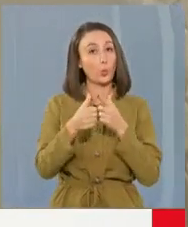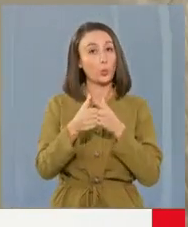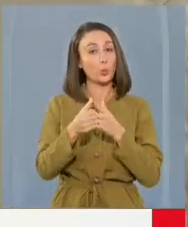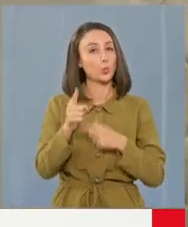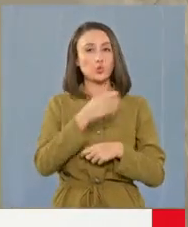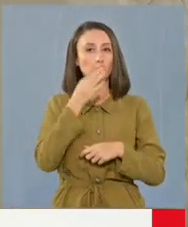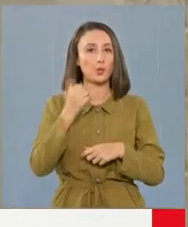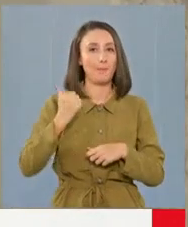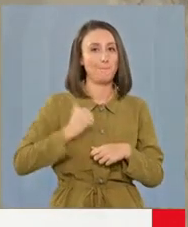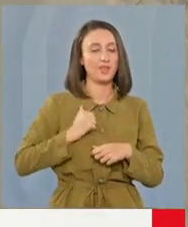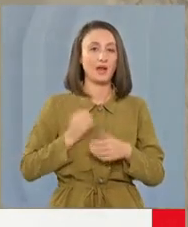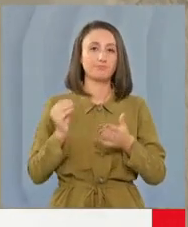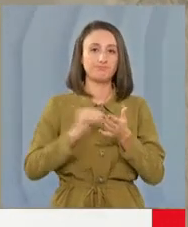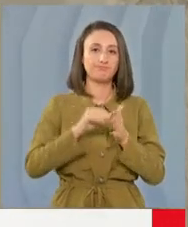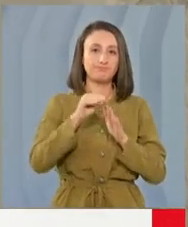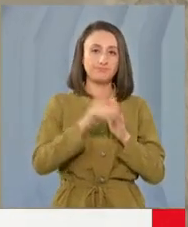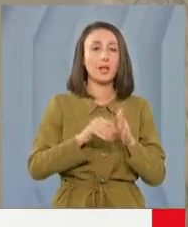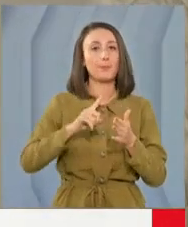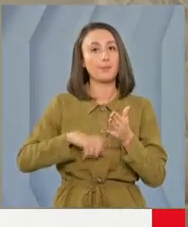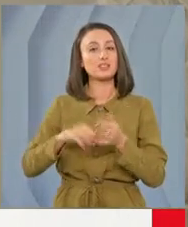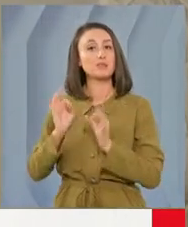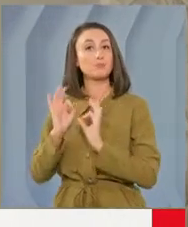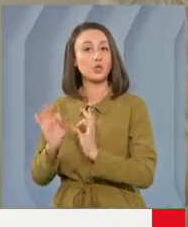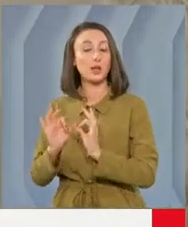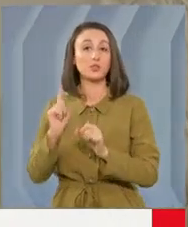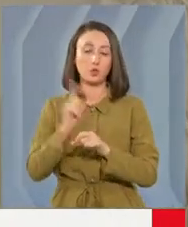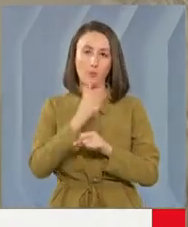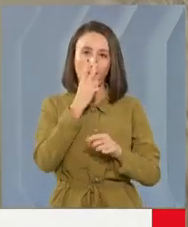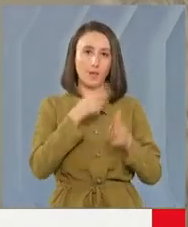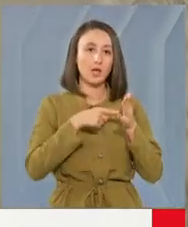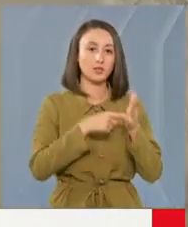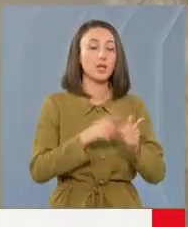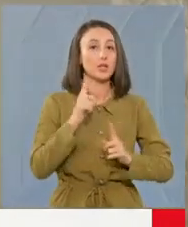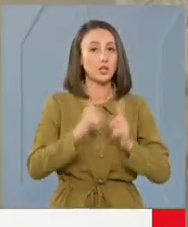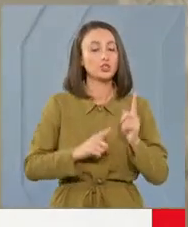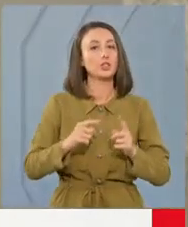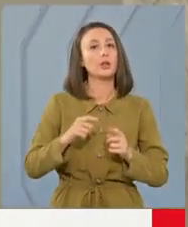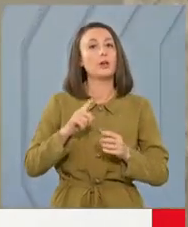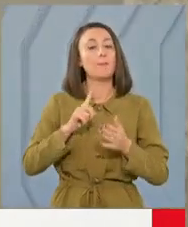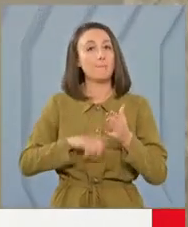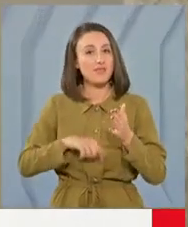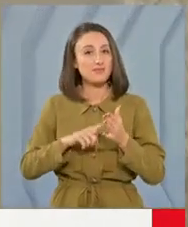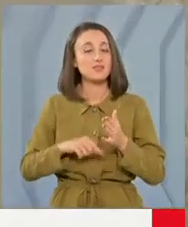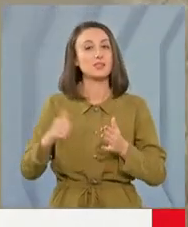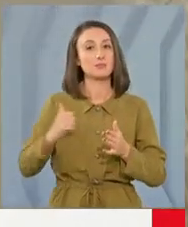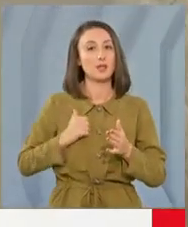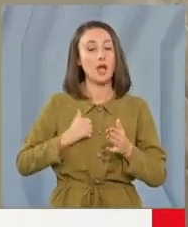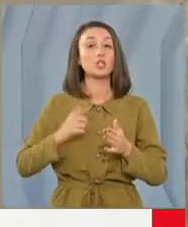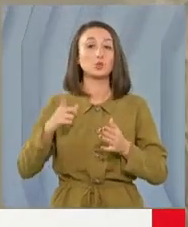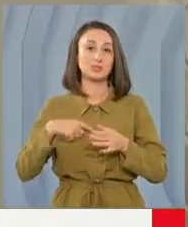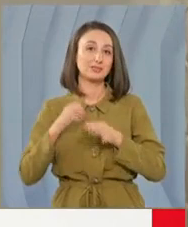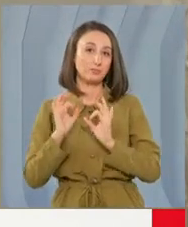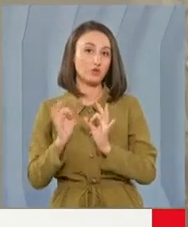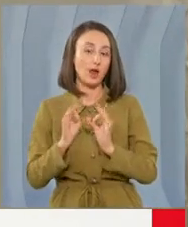omite militarii din categoria beneficiarilor de pensii speciale. Tocmai am arătat de ce pensiile de serviciu ale militarilor sunt pensii speciale.